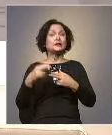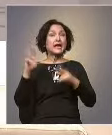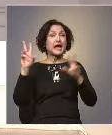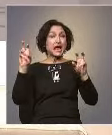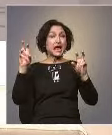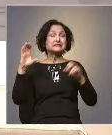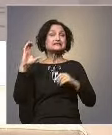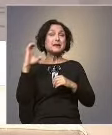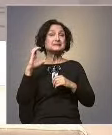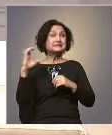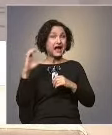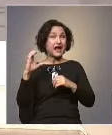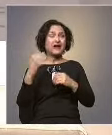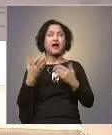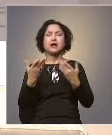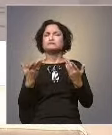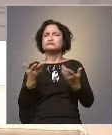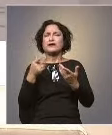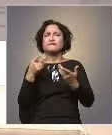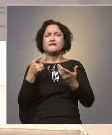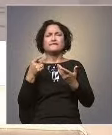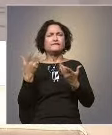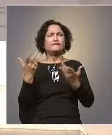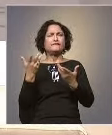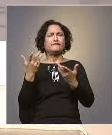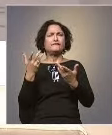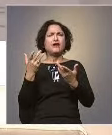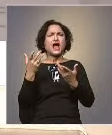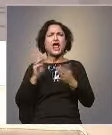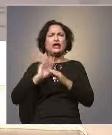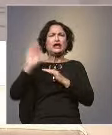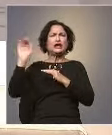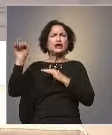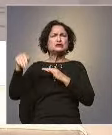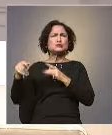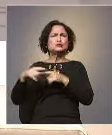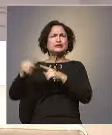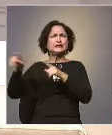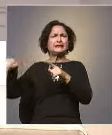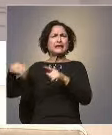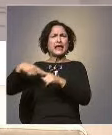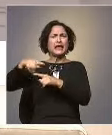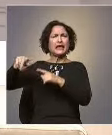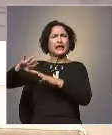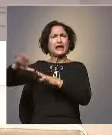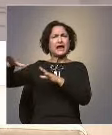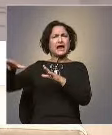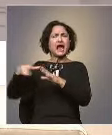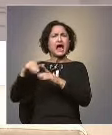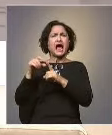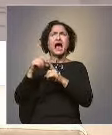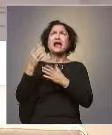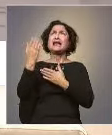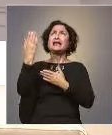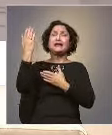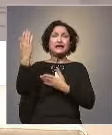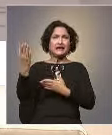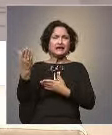вероятно мнозина ще се сетят, че това в източните религии Самсара, представата за Самсара е свързана с представата за